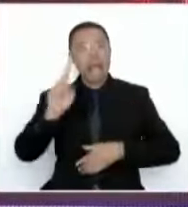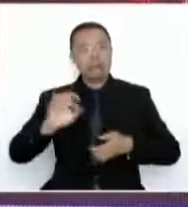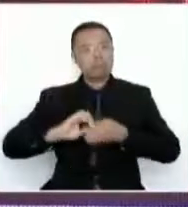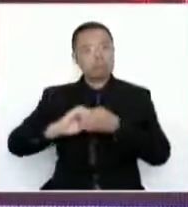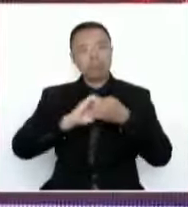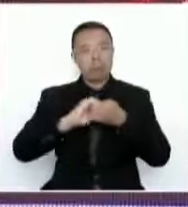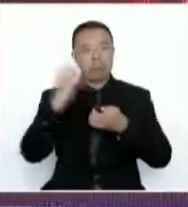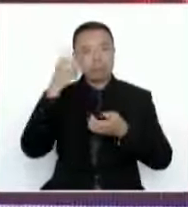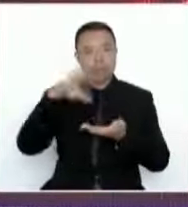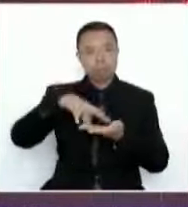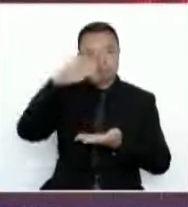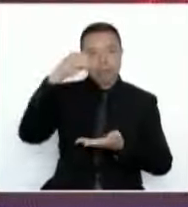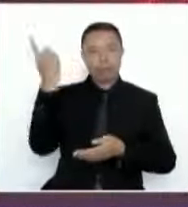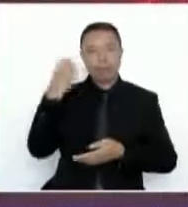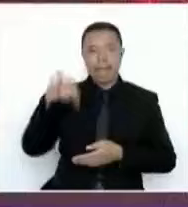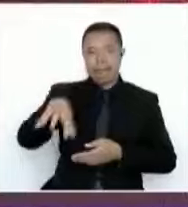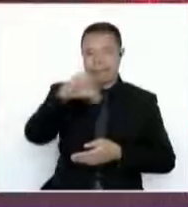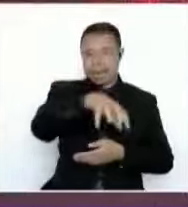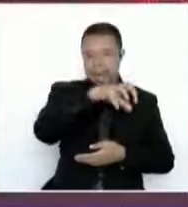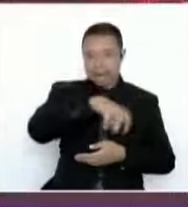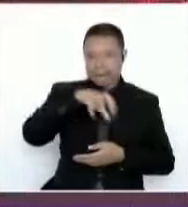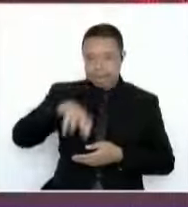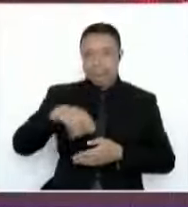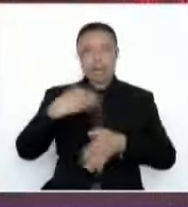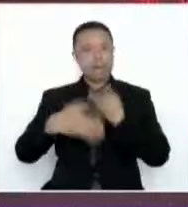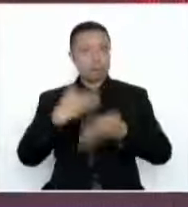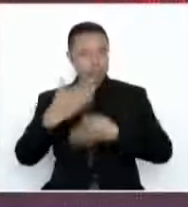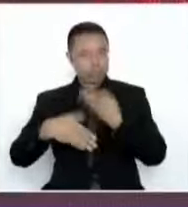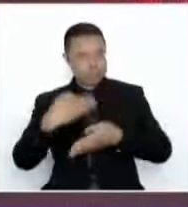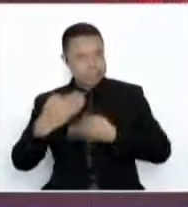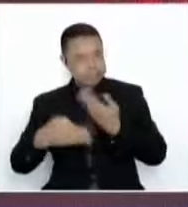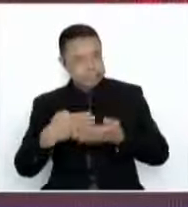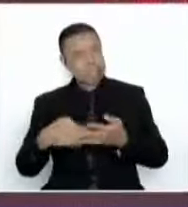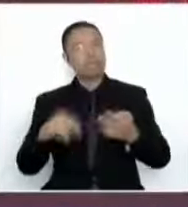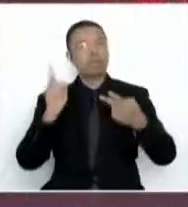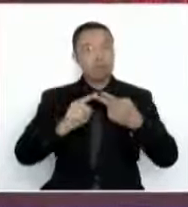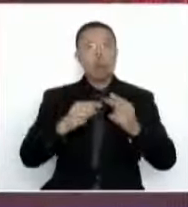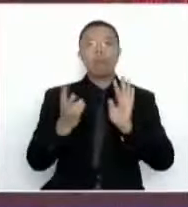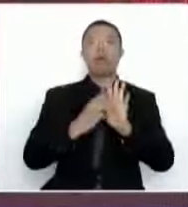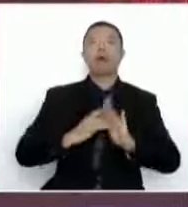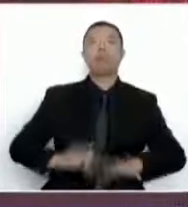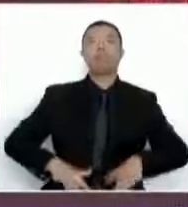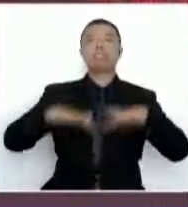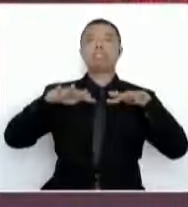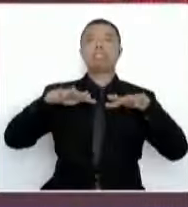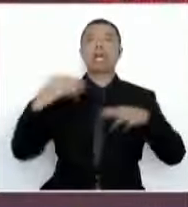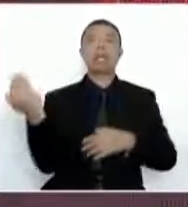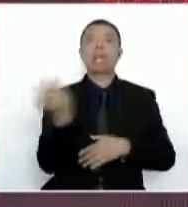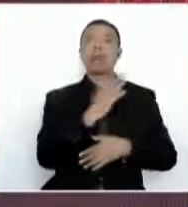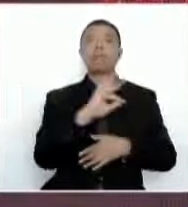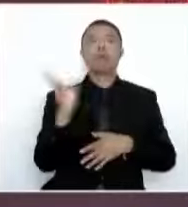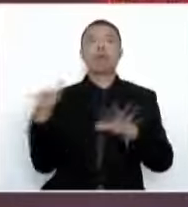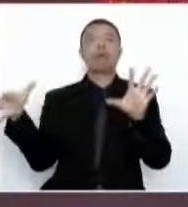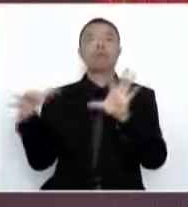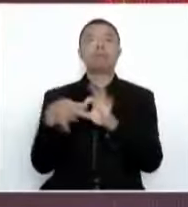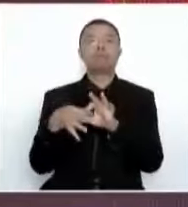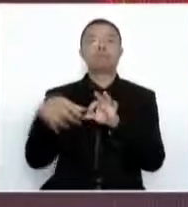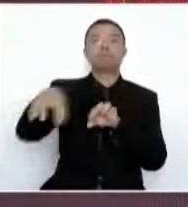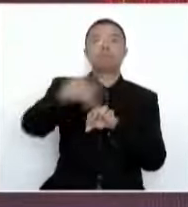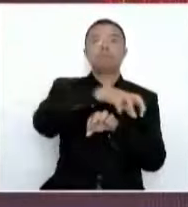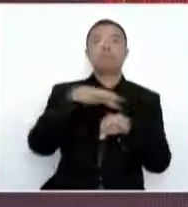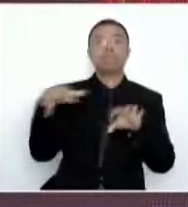pemerintah pusat pemerintah daerah dan industri belum lagi penanganan banjir transportasi terintegrasi